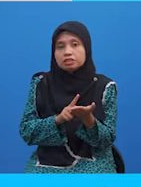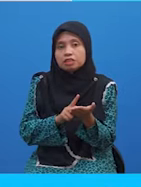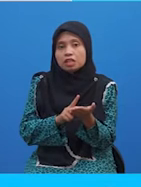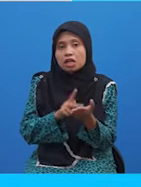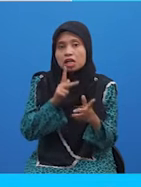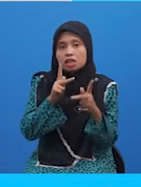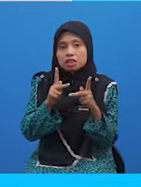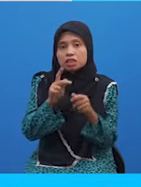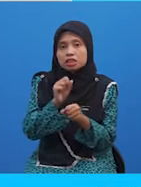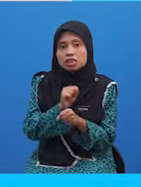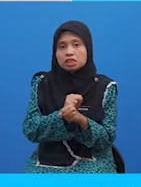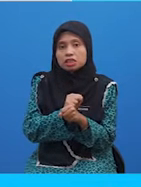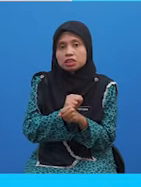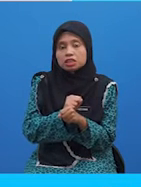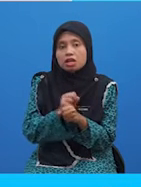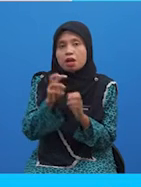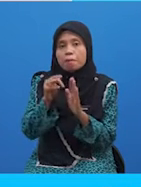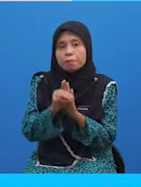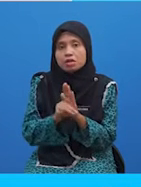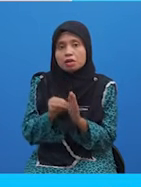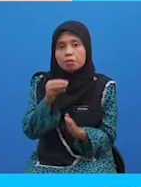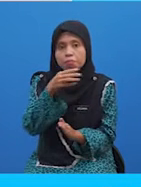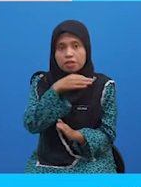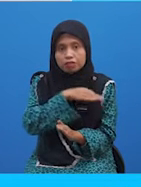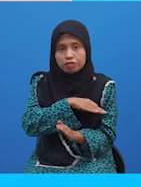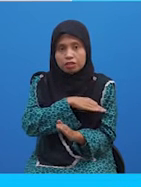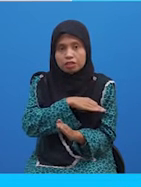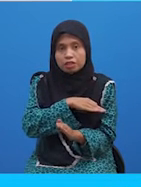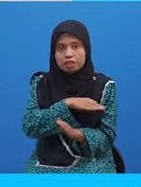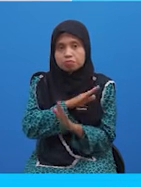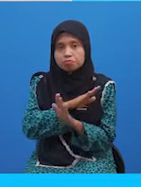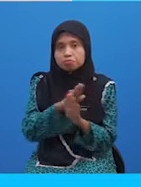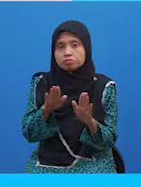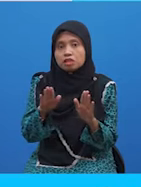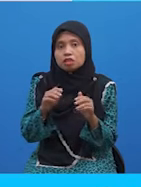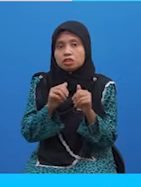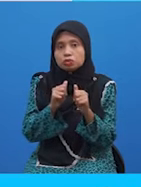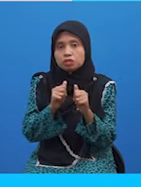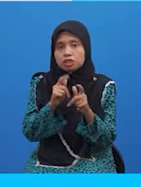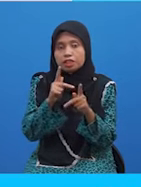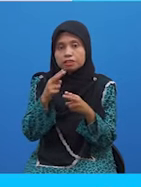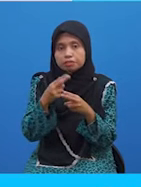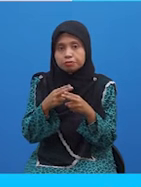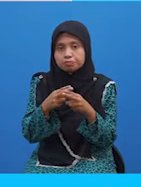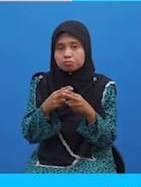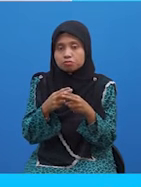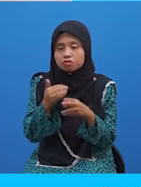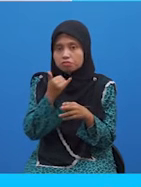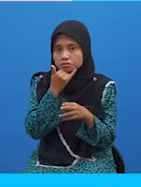kata kerja transitif memanfaatkan yang tidak diikuti oleh kata nama sebagai